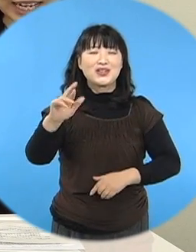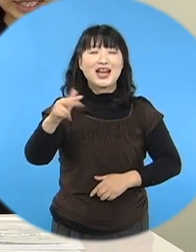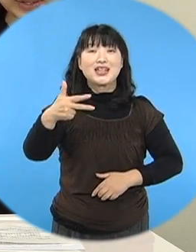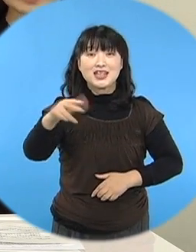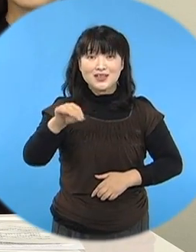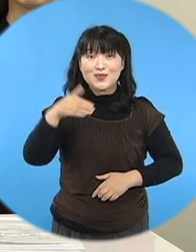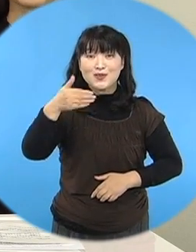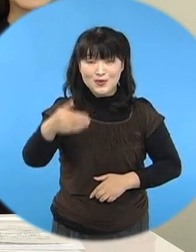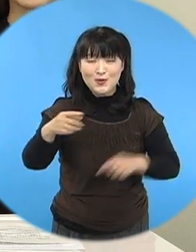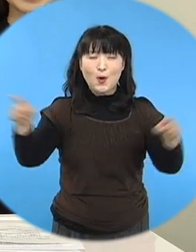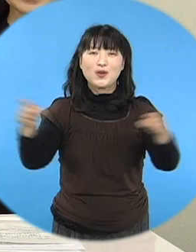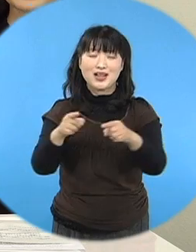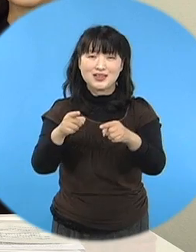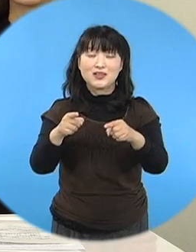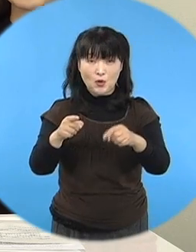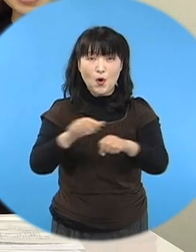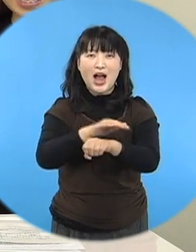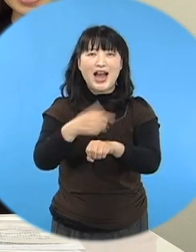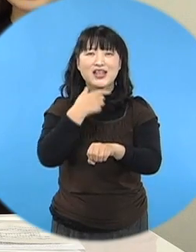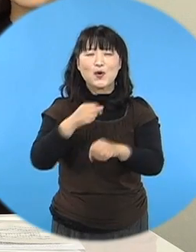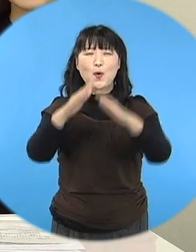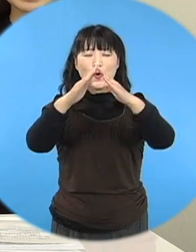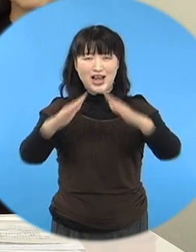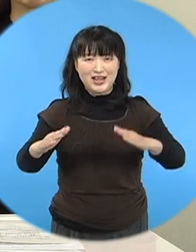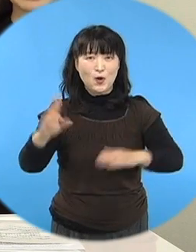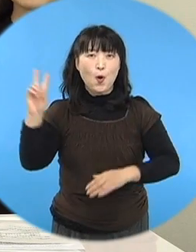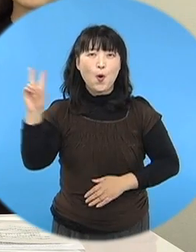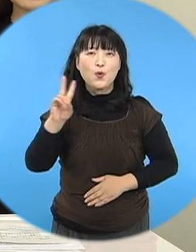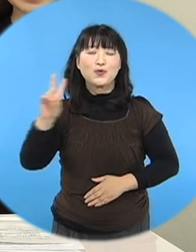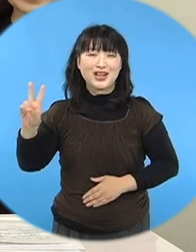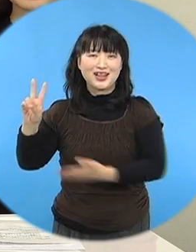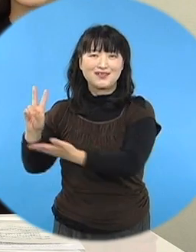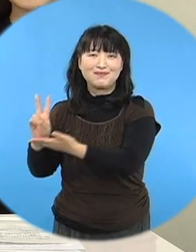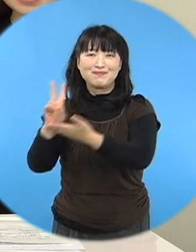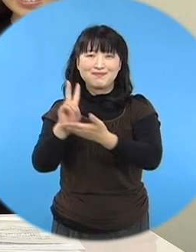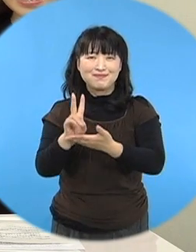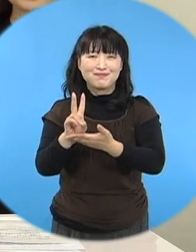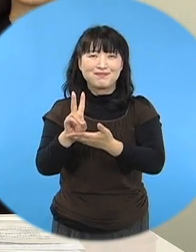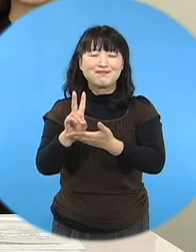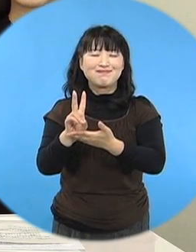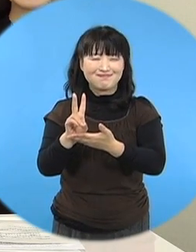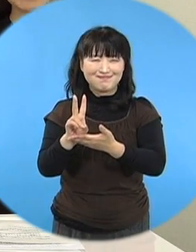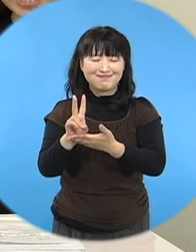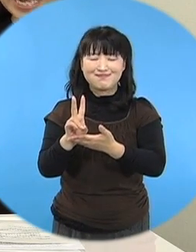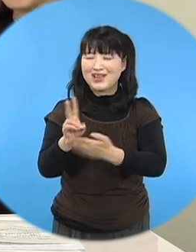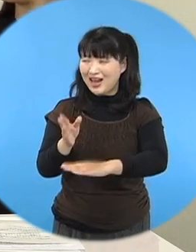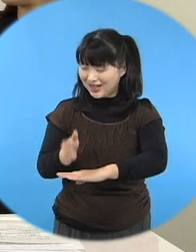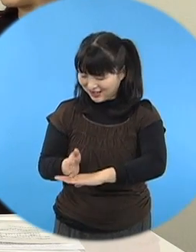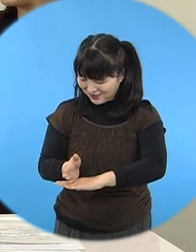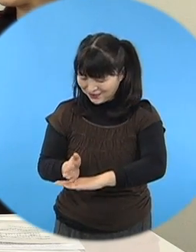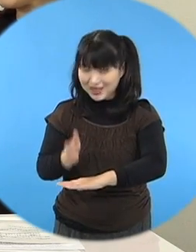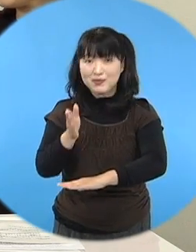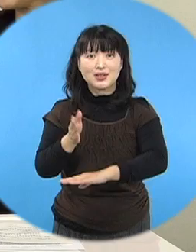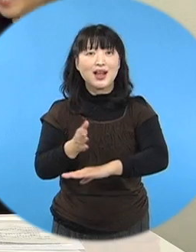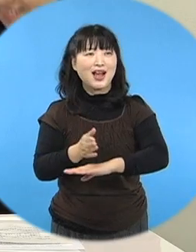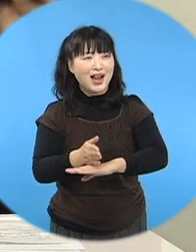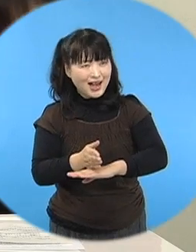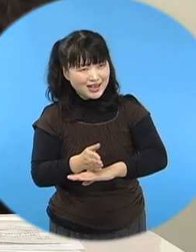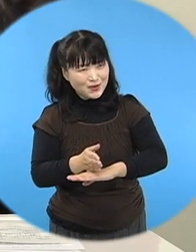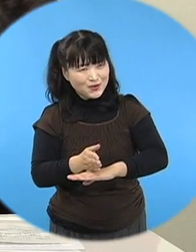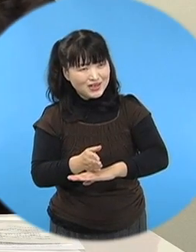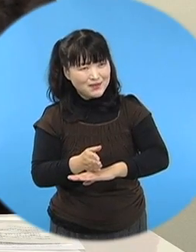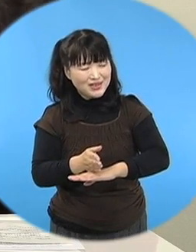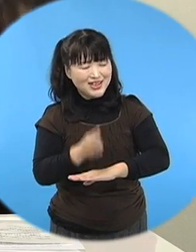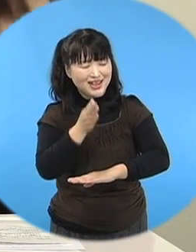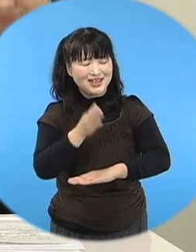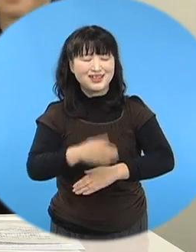愛好会の事務会計の高橋さん、そしてピアノ奏者の北田さんにお越しいただきました。どうもありがとうございました。 あり